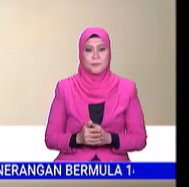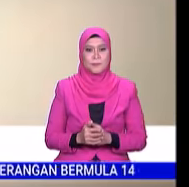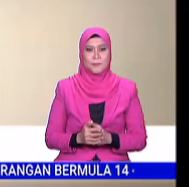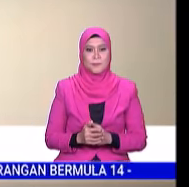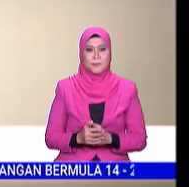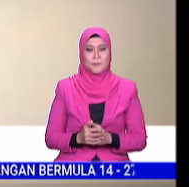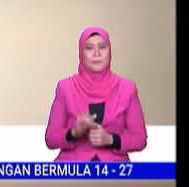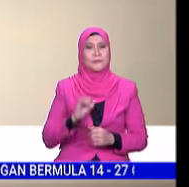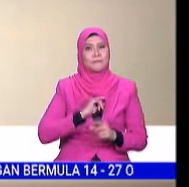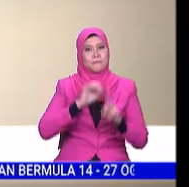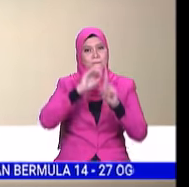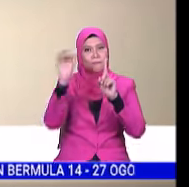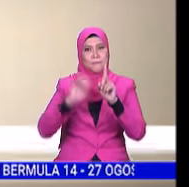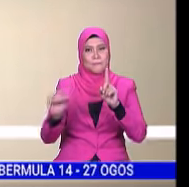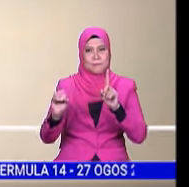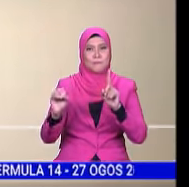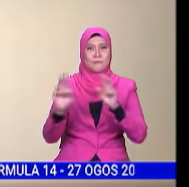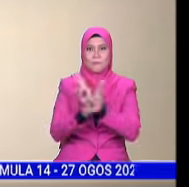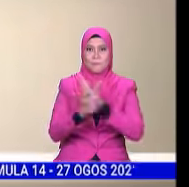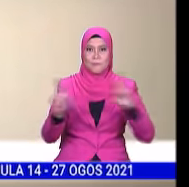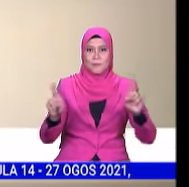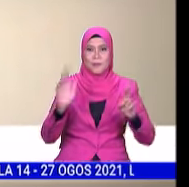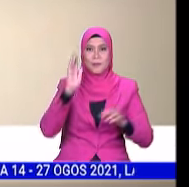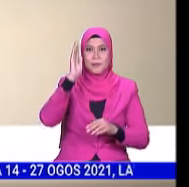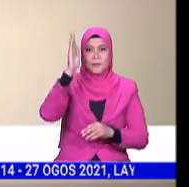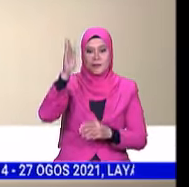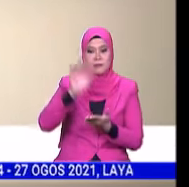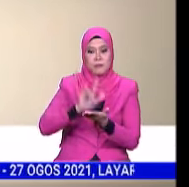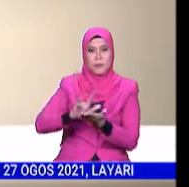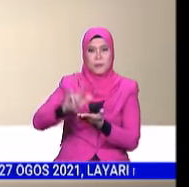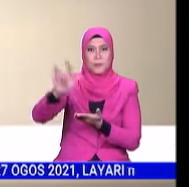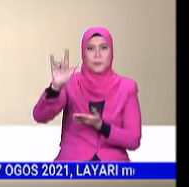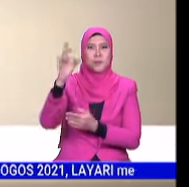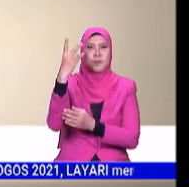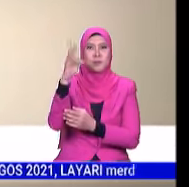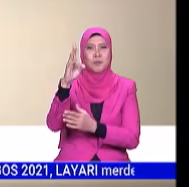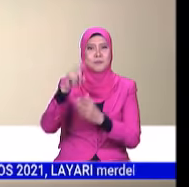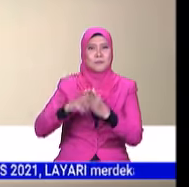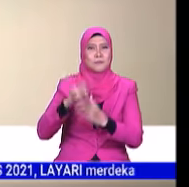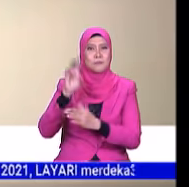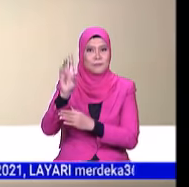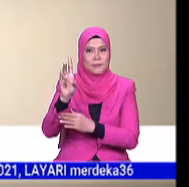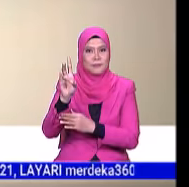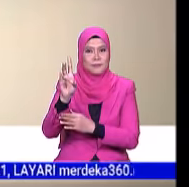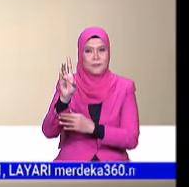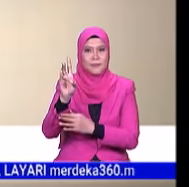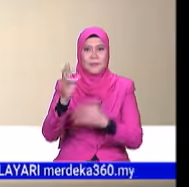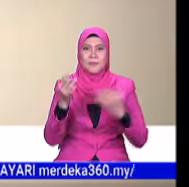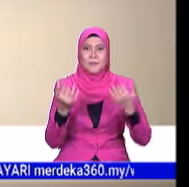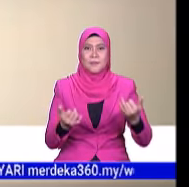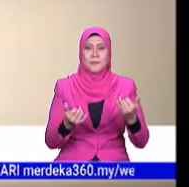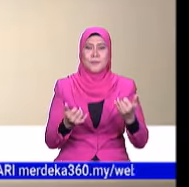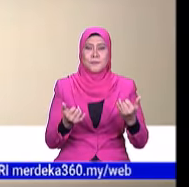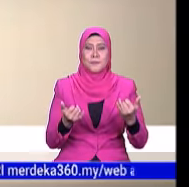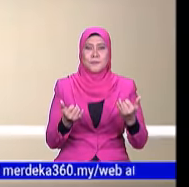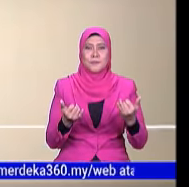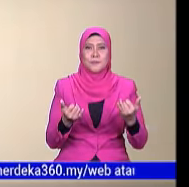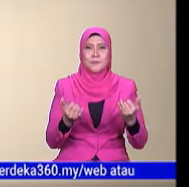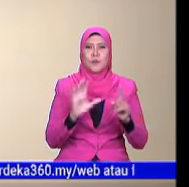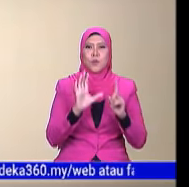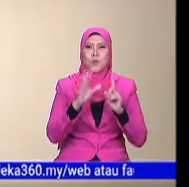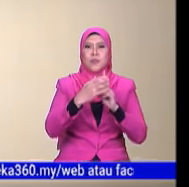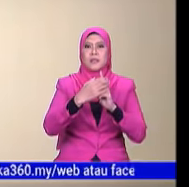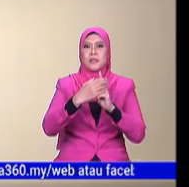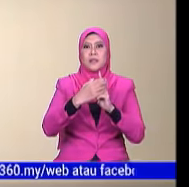Saya dah 100% prepared. Kita akan berlepas, saya akan berlepas 17 hari bulan. Sekarang ni kita kuarantin